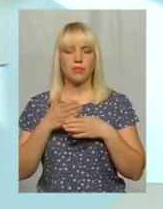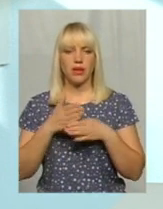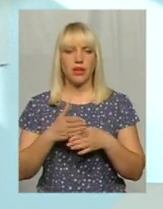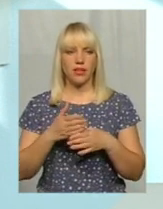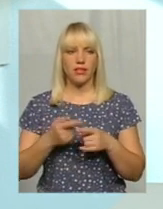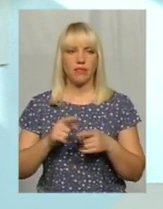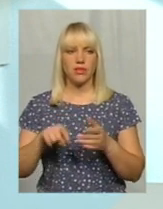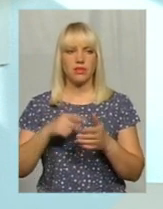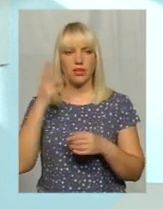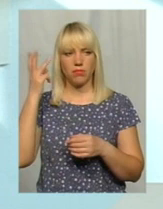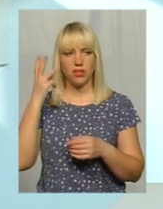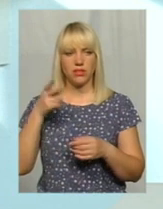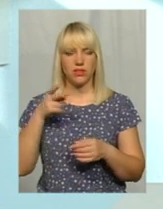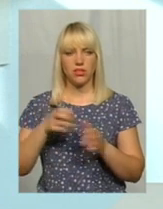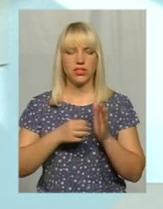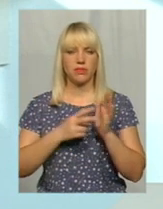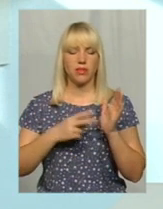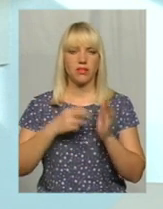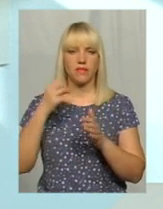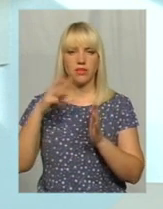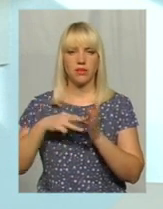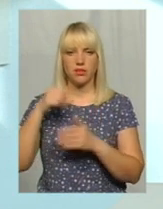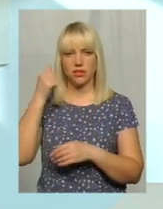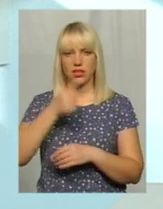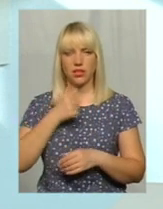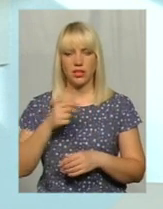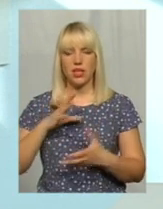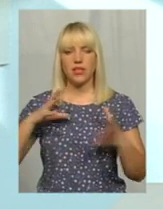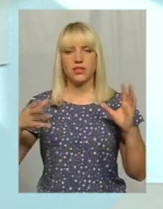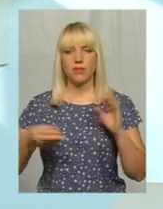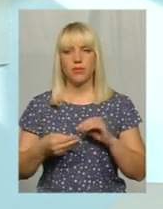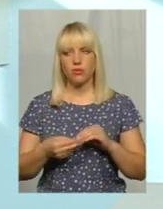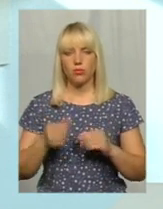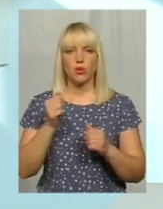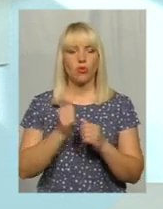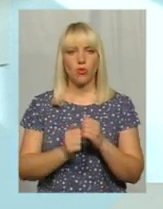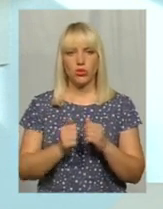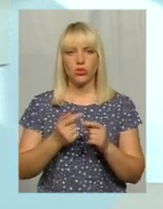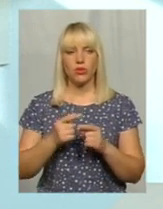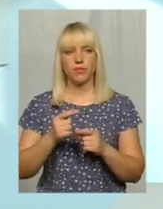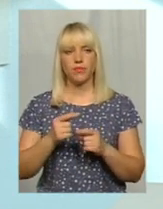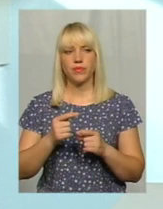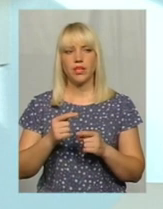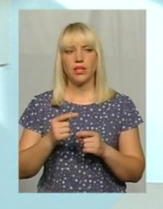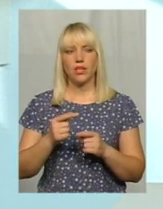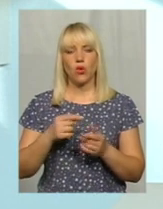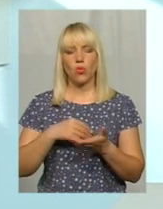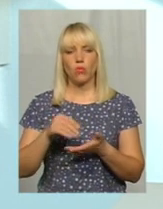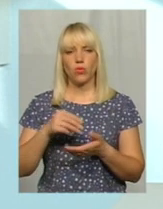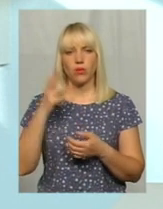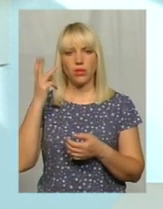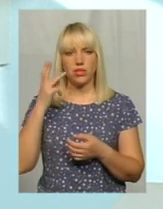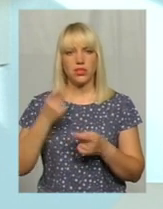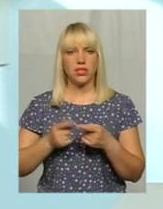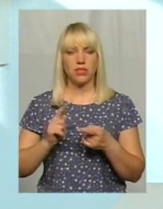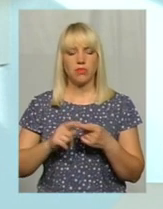Хмельницького на 2017 та 2018 рік. За підсумками кожного півріччя ми робимо, скажімо